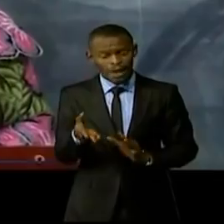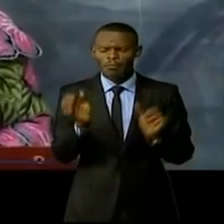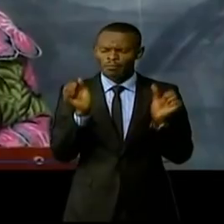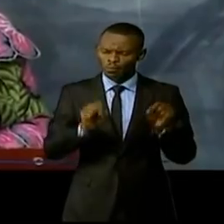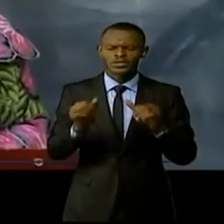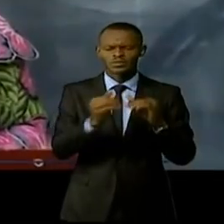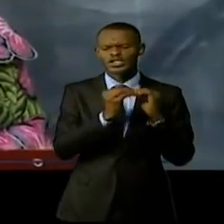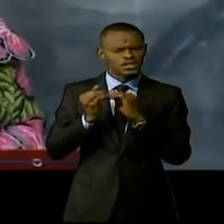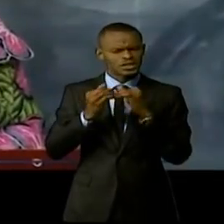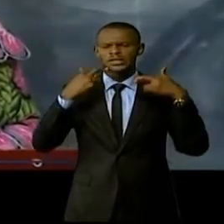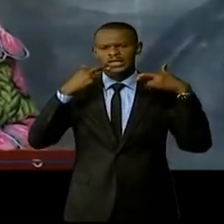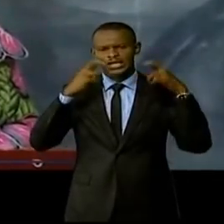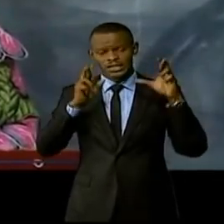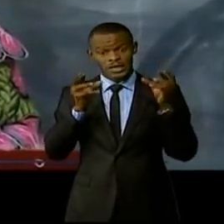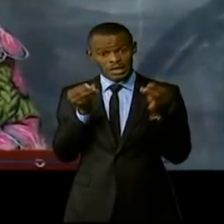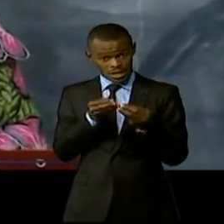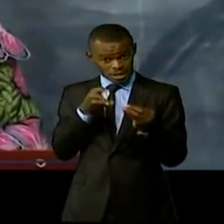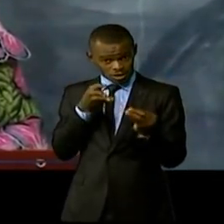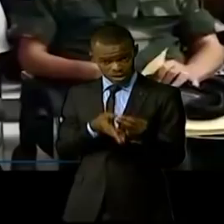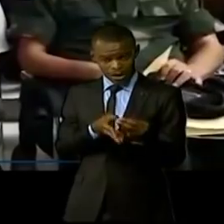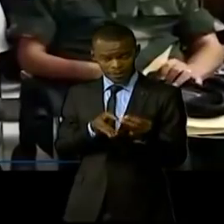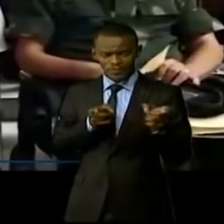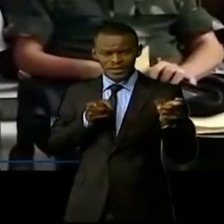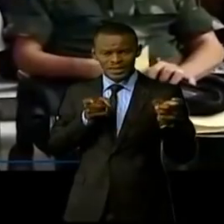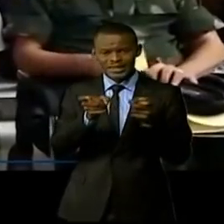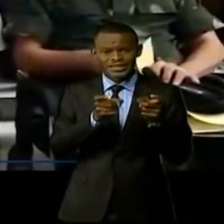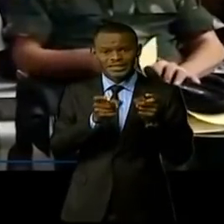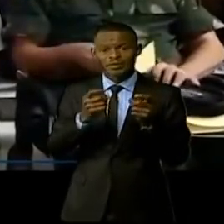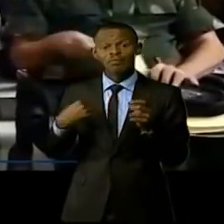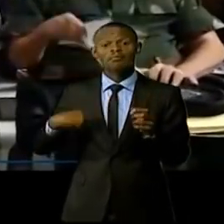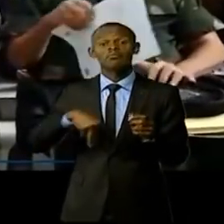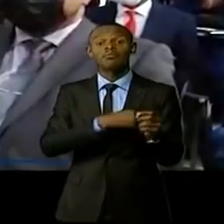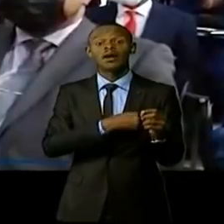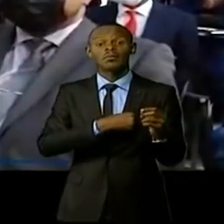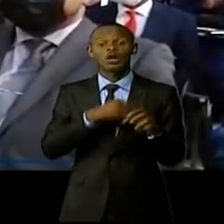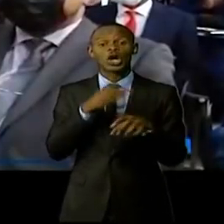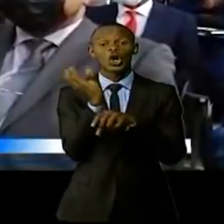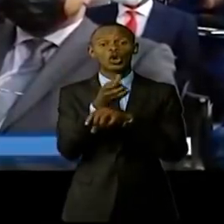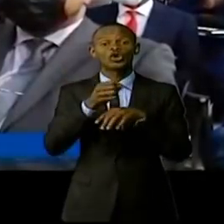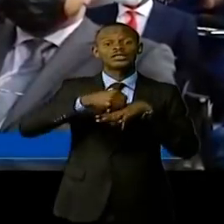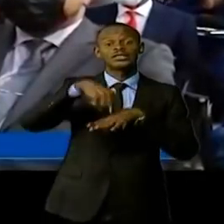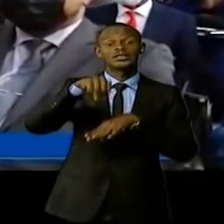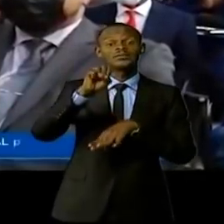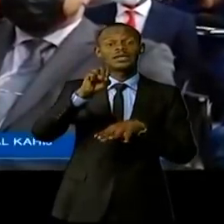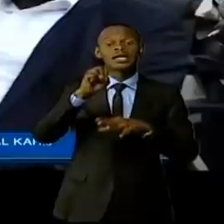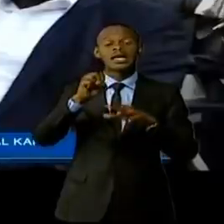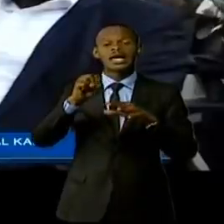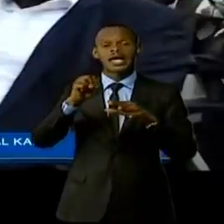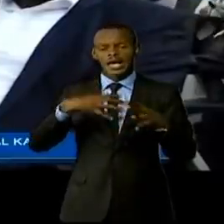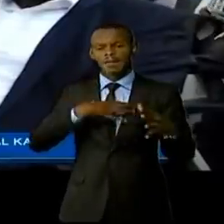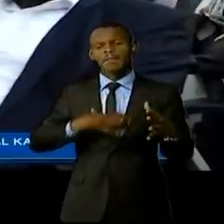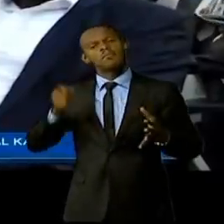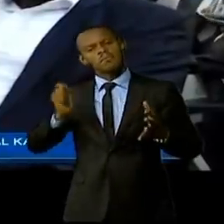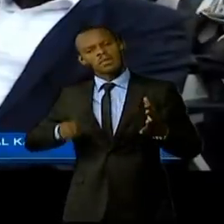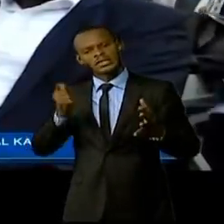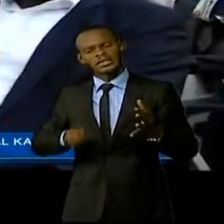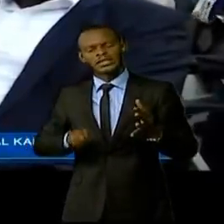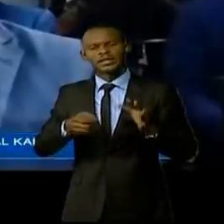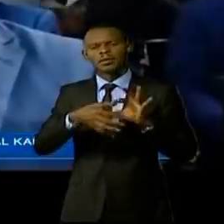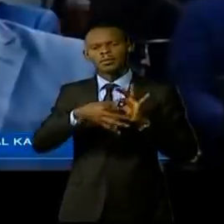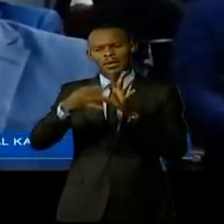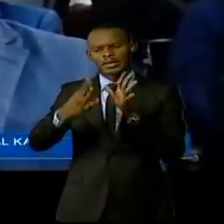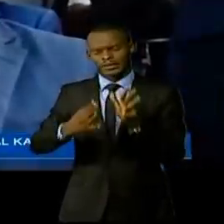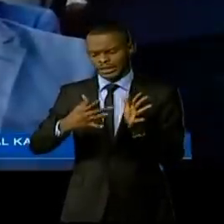été organisée en présence des membres du Conseil supérieur de la magistrature, du CNRF, des APLC, OSEP et